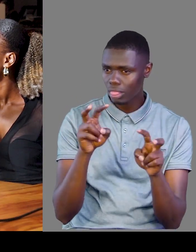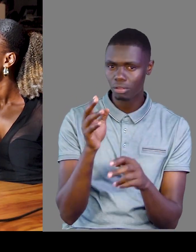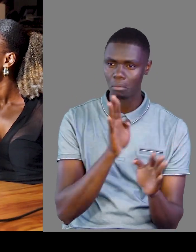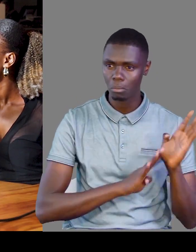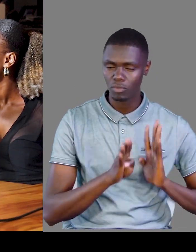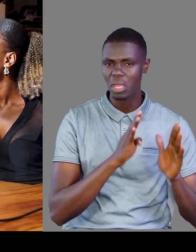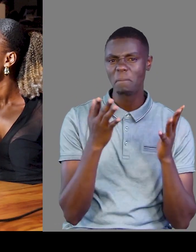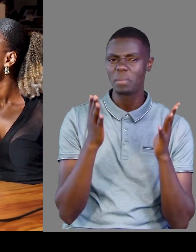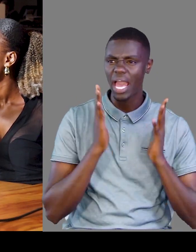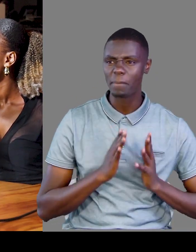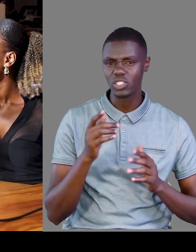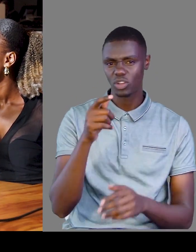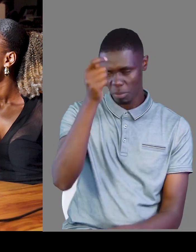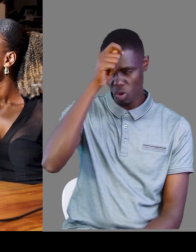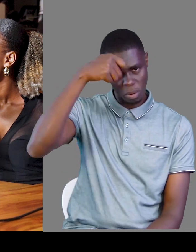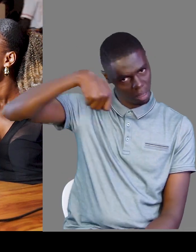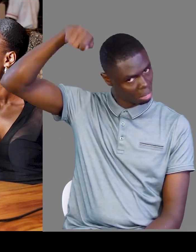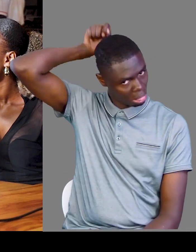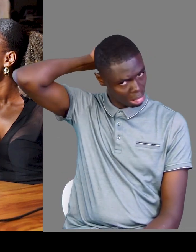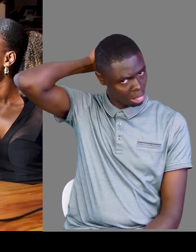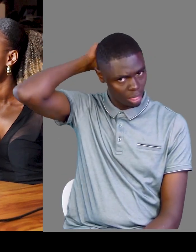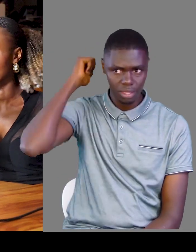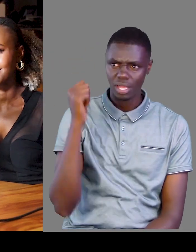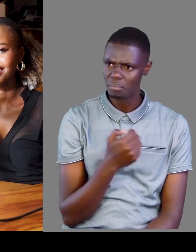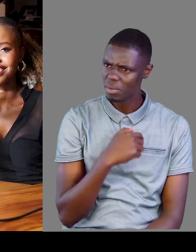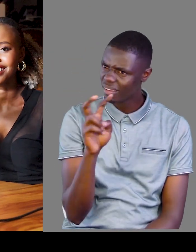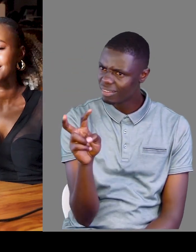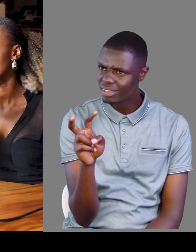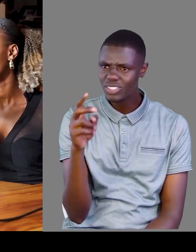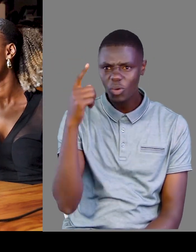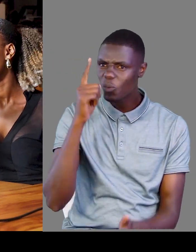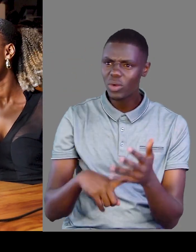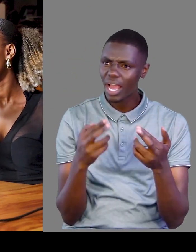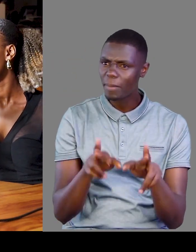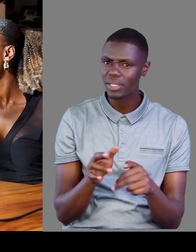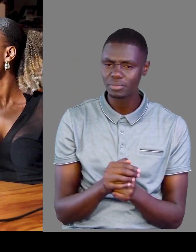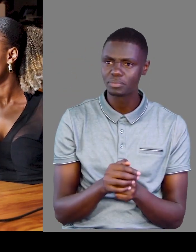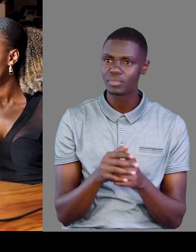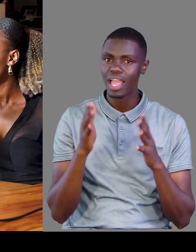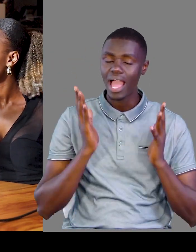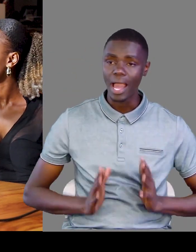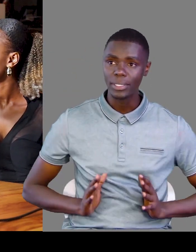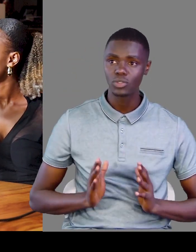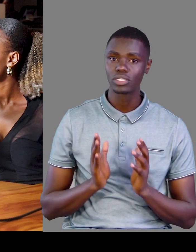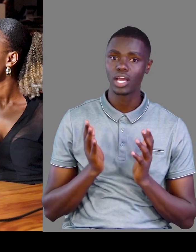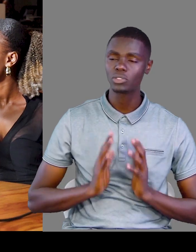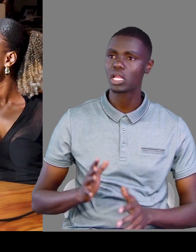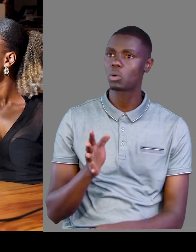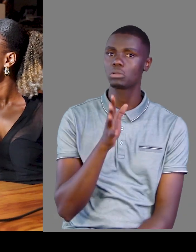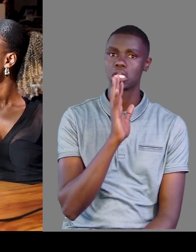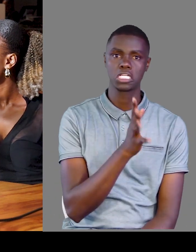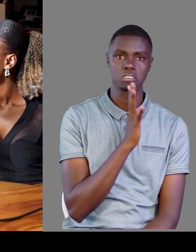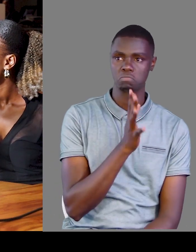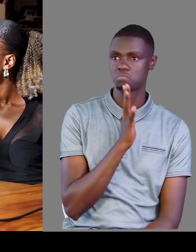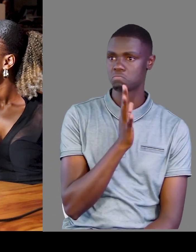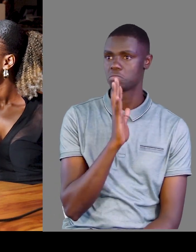nyuma. Naweza kuangalia nini inaenda kwa kichwa huyu jamaa. So msee akikaa alikuwa oreta.